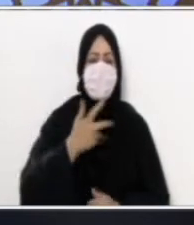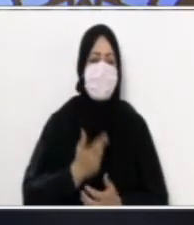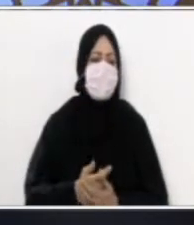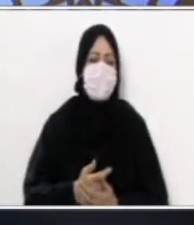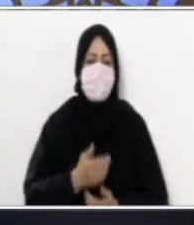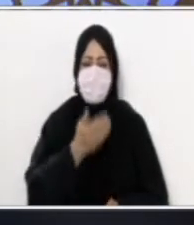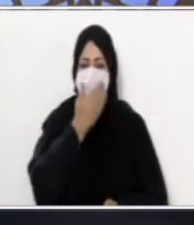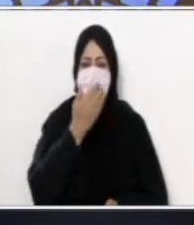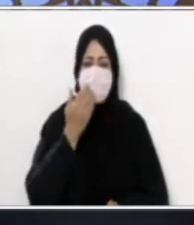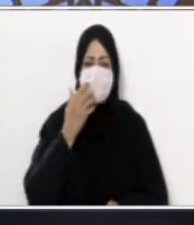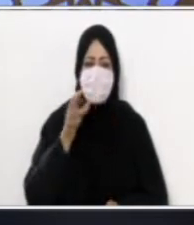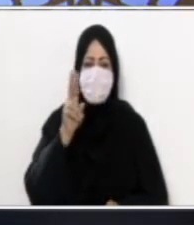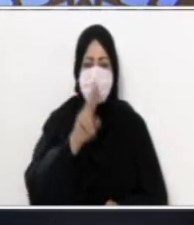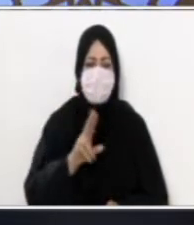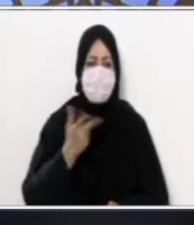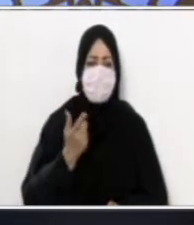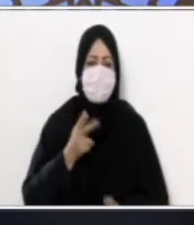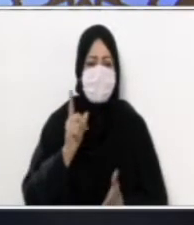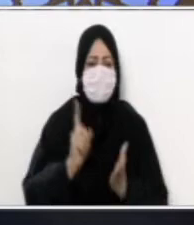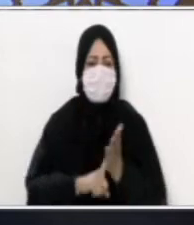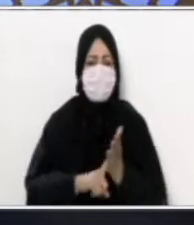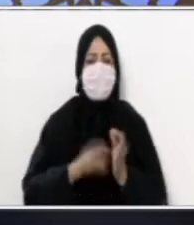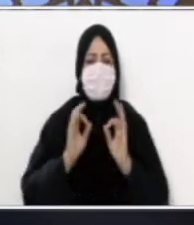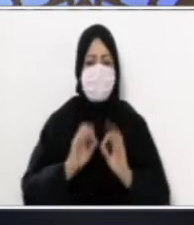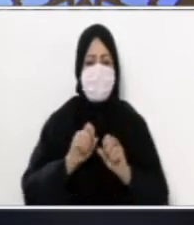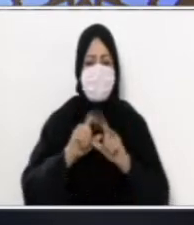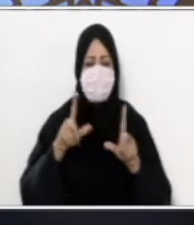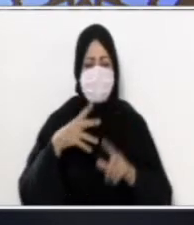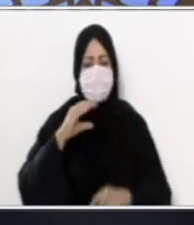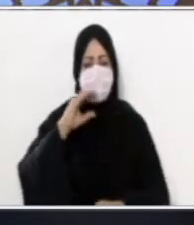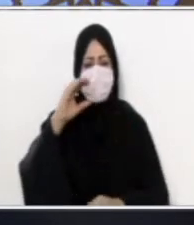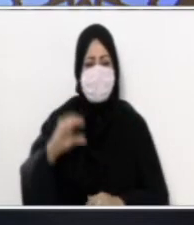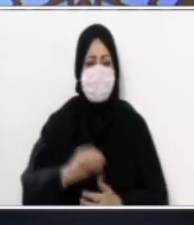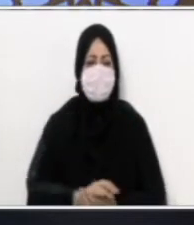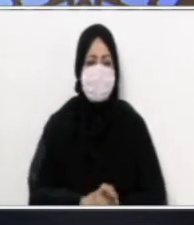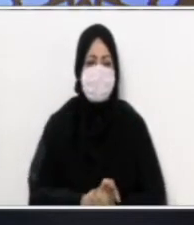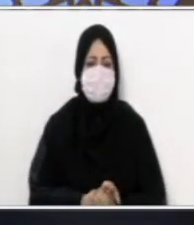الله. ترد علي ان شاء الله. ان شاء الله.